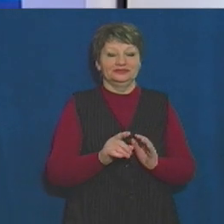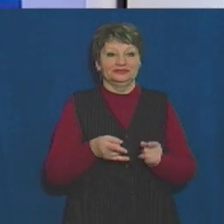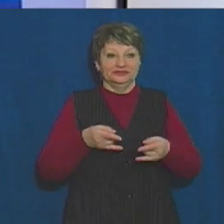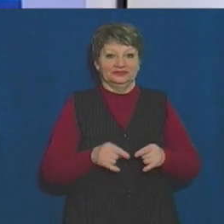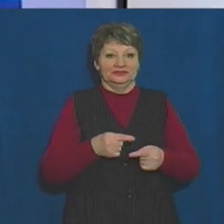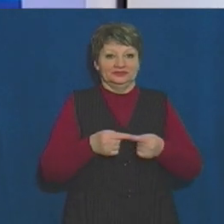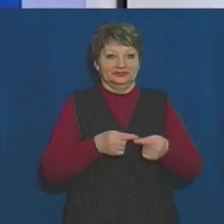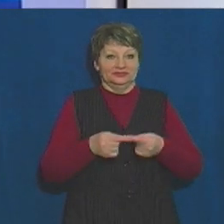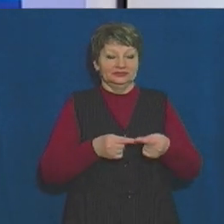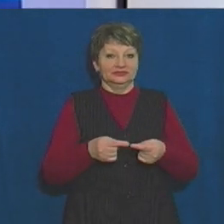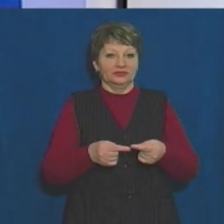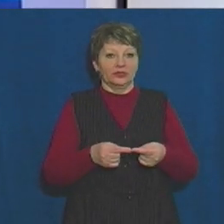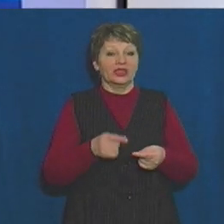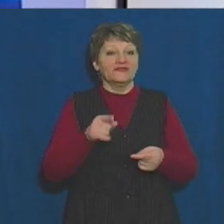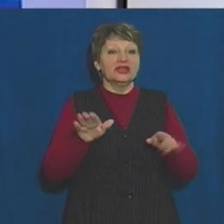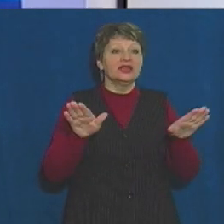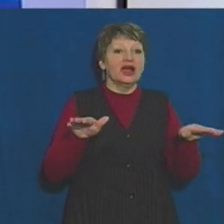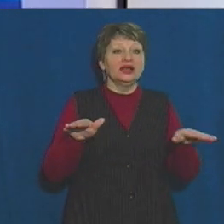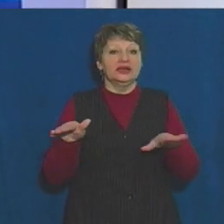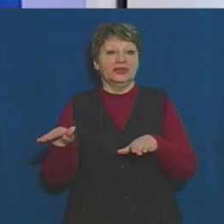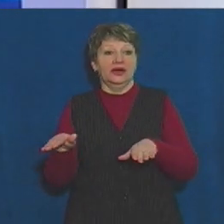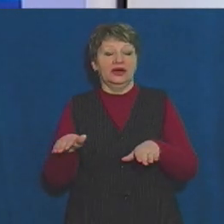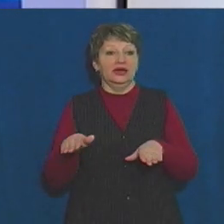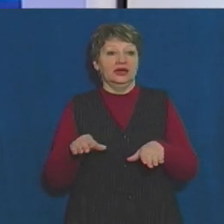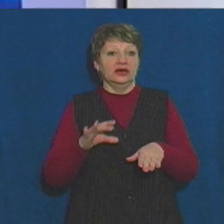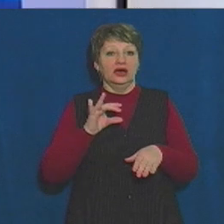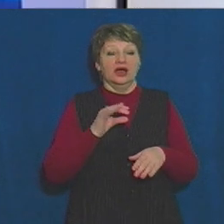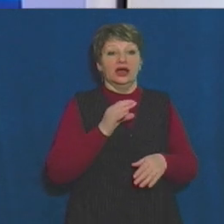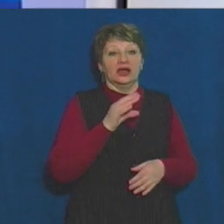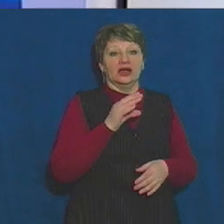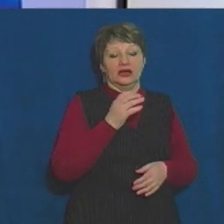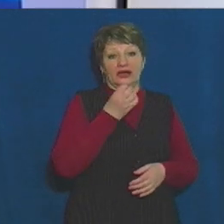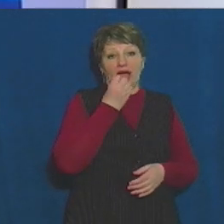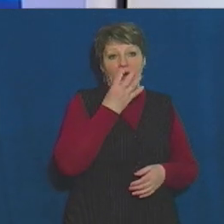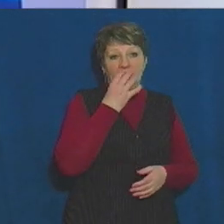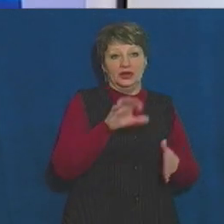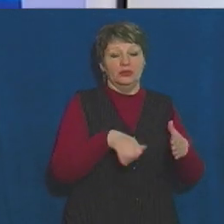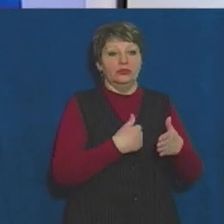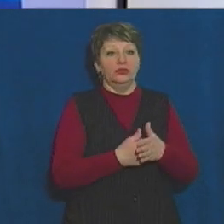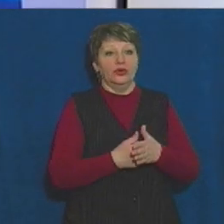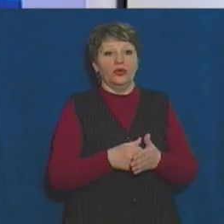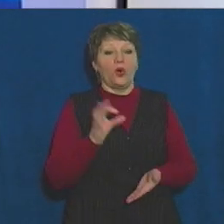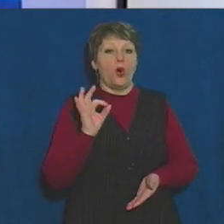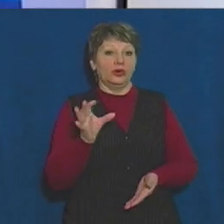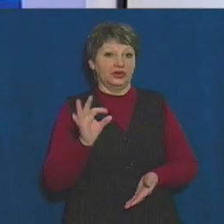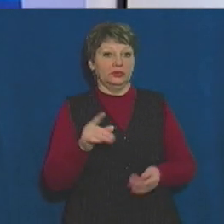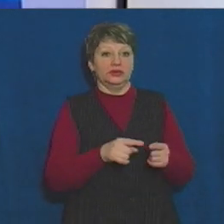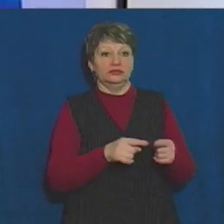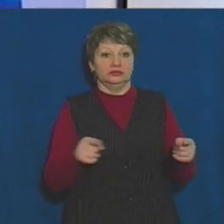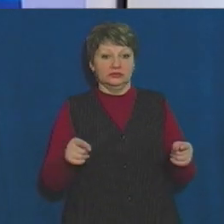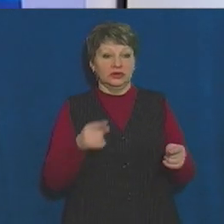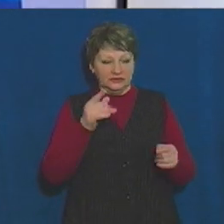в тому ще є, що він літає, по суті, із квітня по жовтень. І розумієте, що це